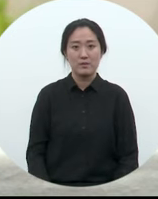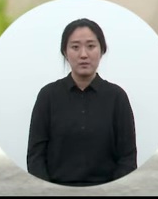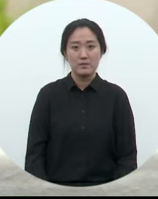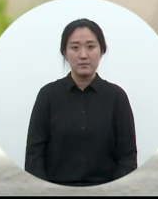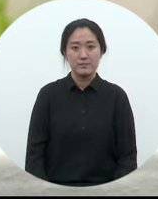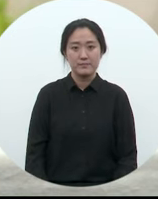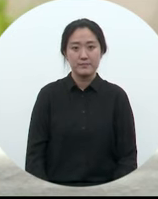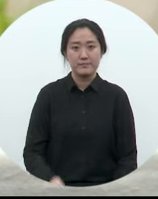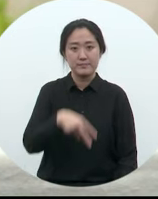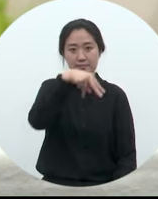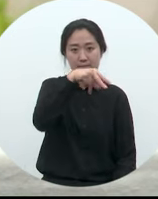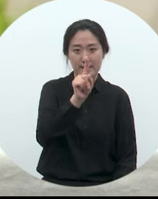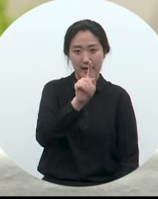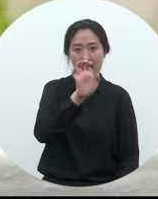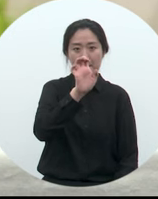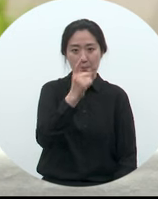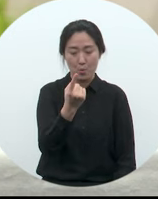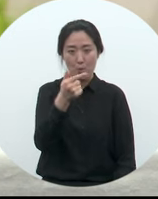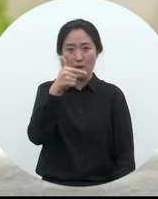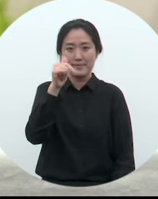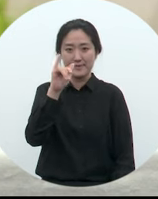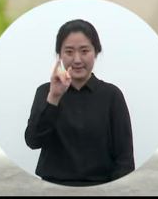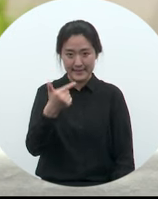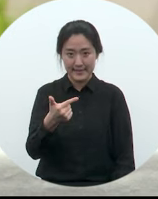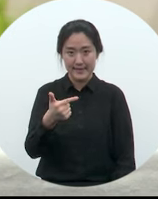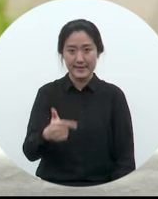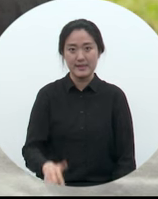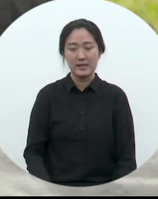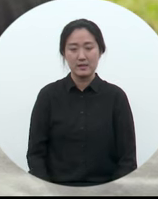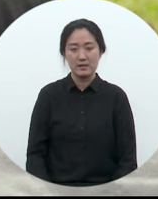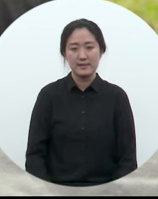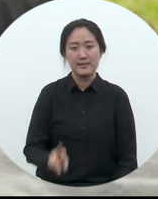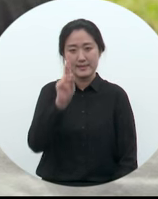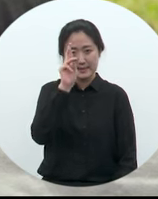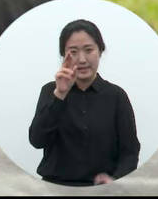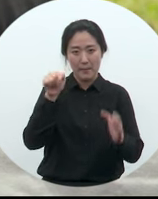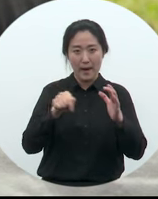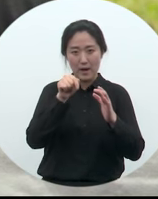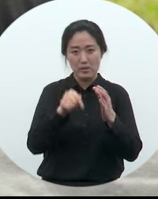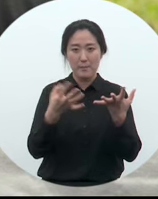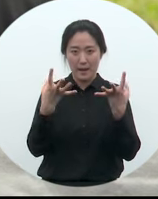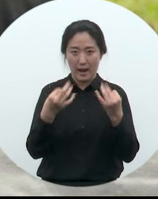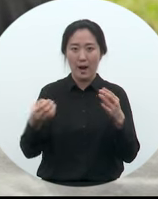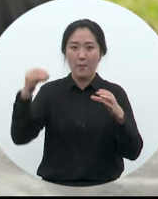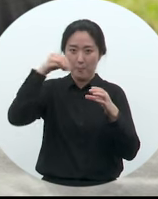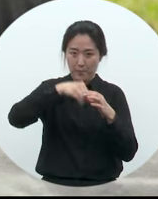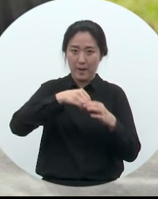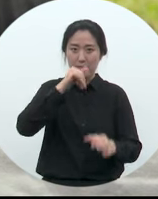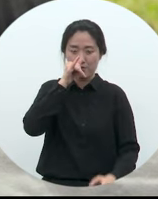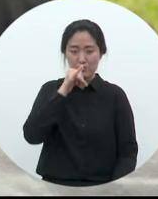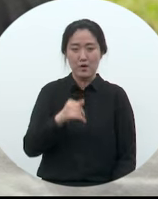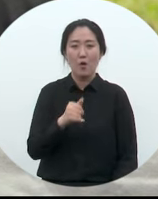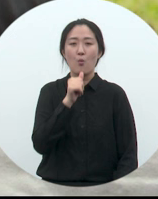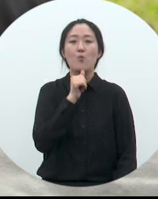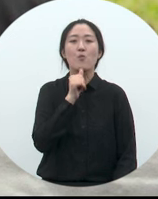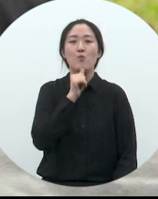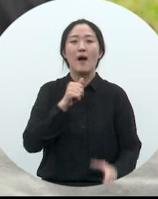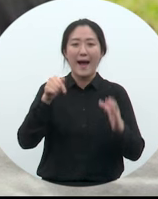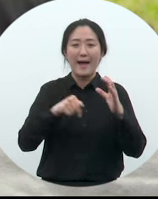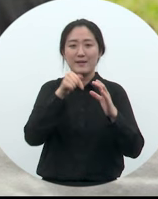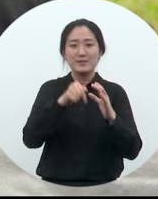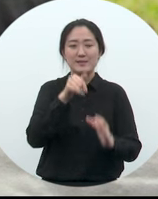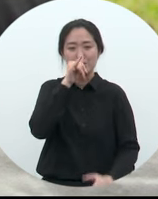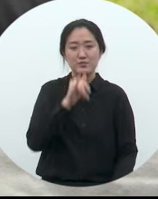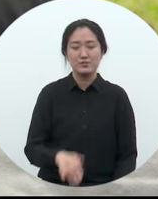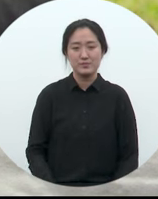있고요. 원지는 사포닌 성분들이 많이 들어 있습니다. 사포닌 성분은 인삼에도 많이 들어 있고 콩에도 많이 들어